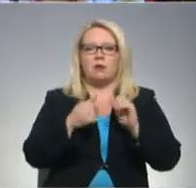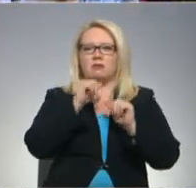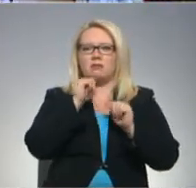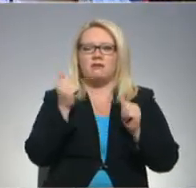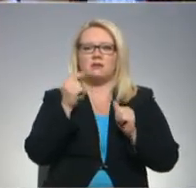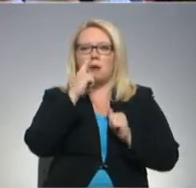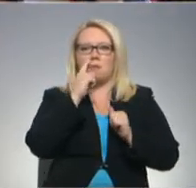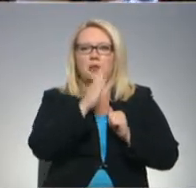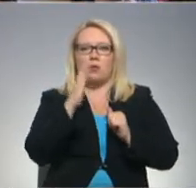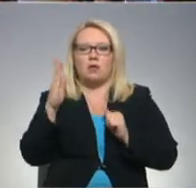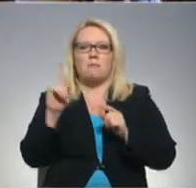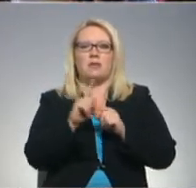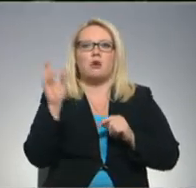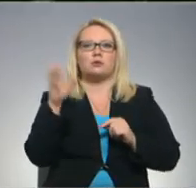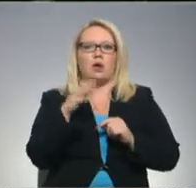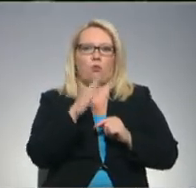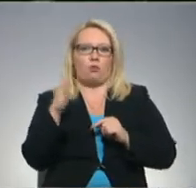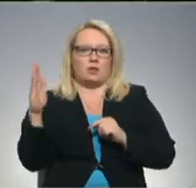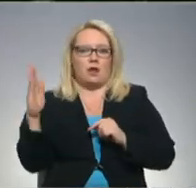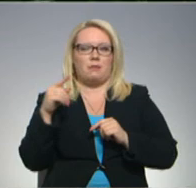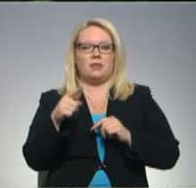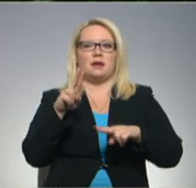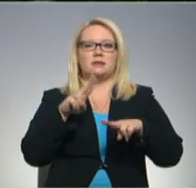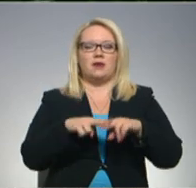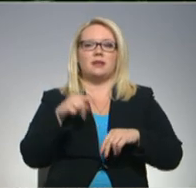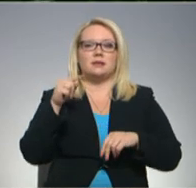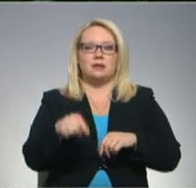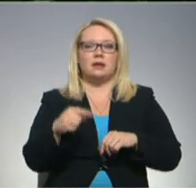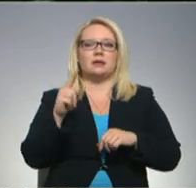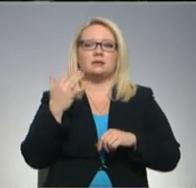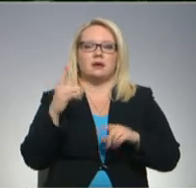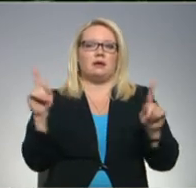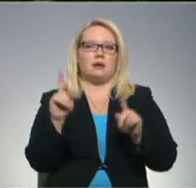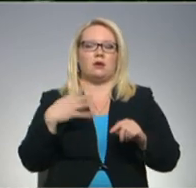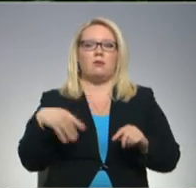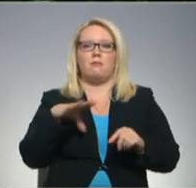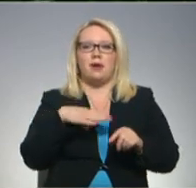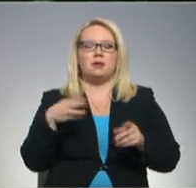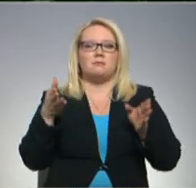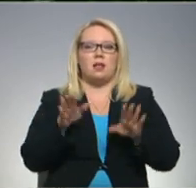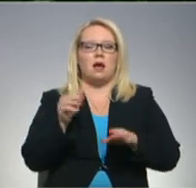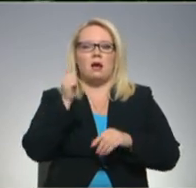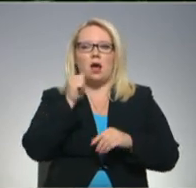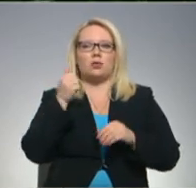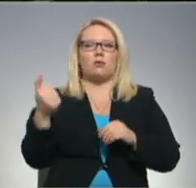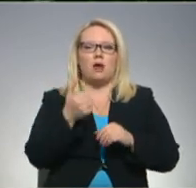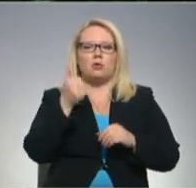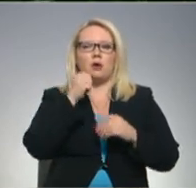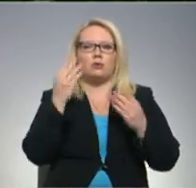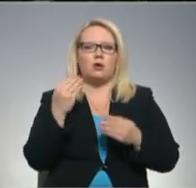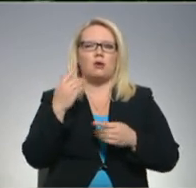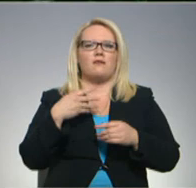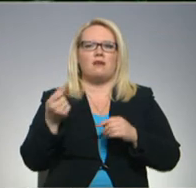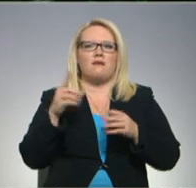pa minūtēm, bet gan sekundēm. Tās vietas ir tik, cik viņas ir. Un mēs kļūstam ar katru gadu, ar katru dienu ar vien vairāk un ļoti,